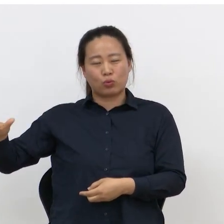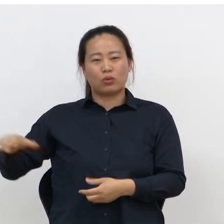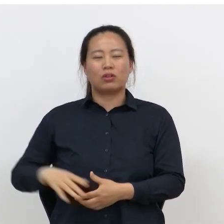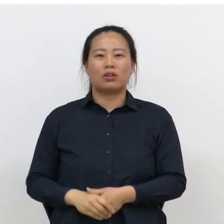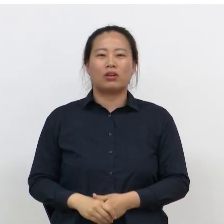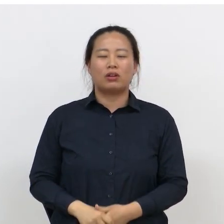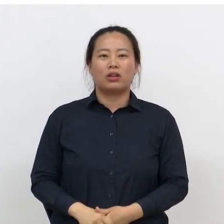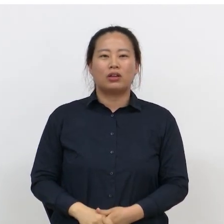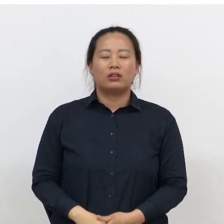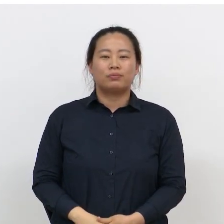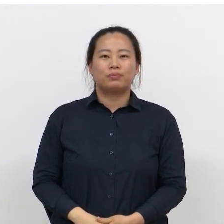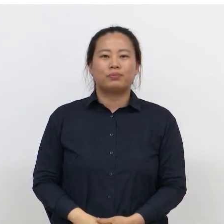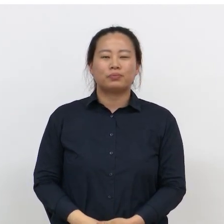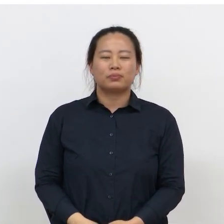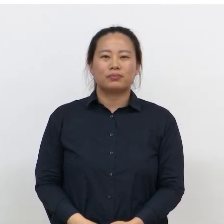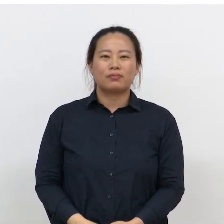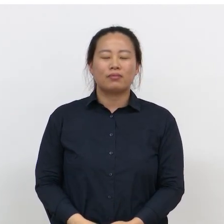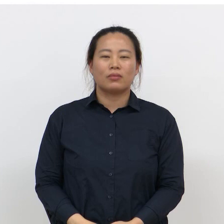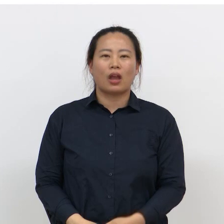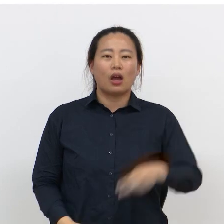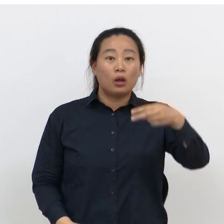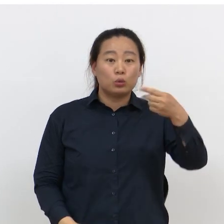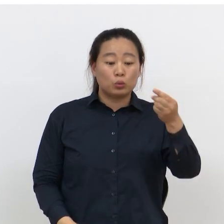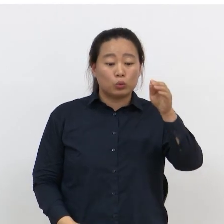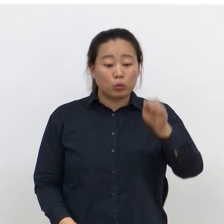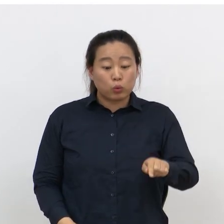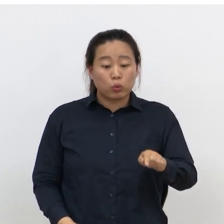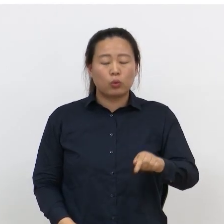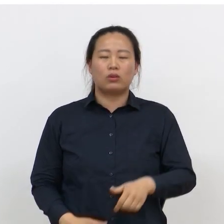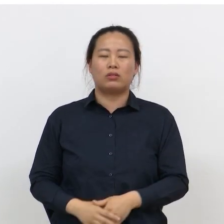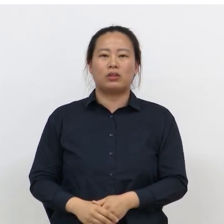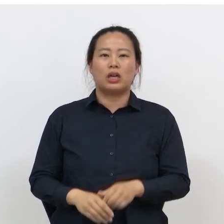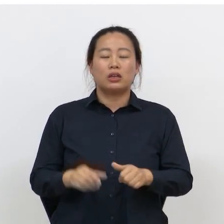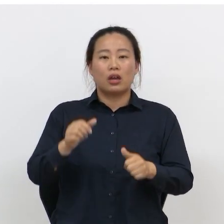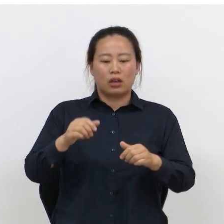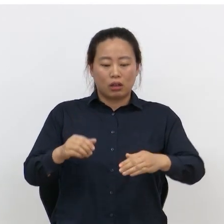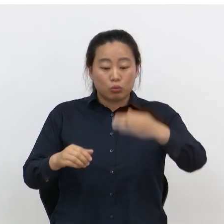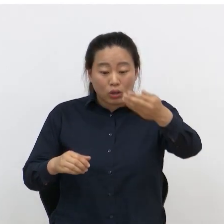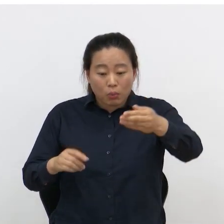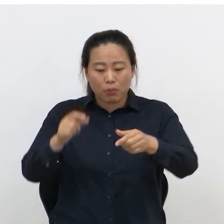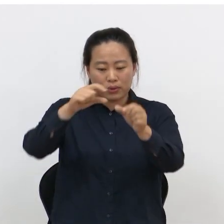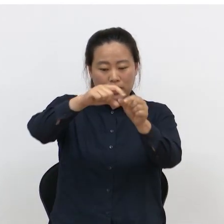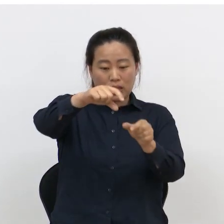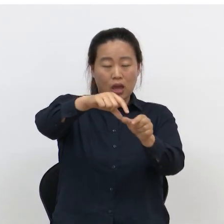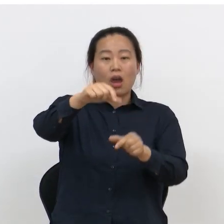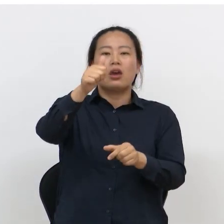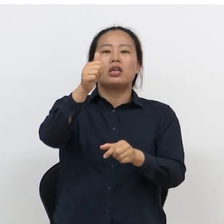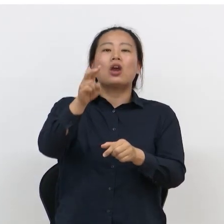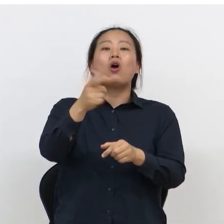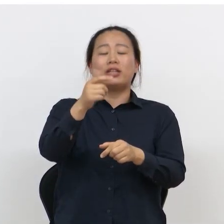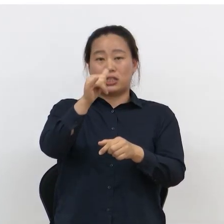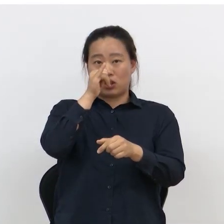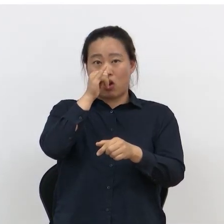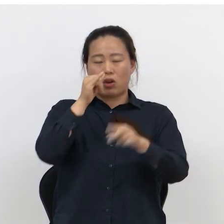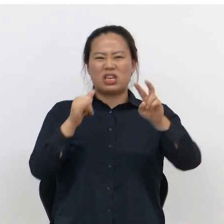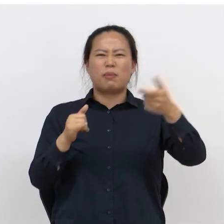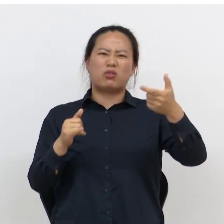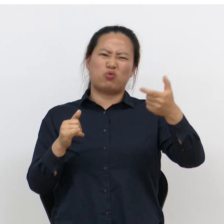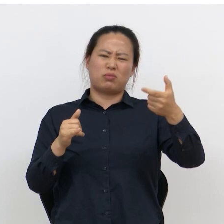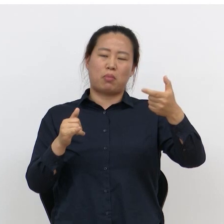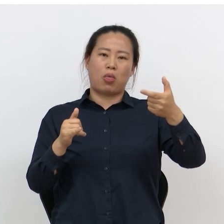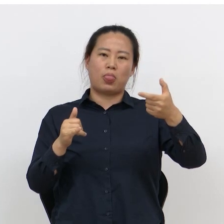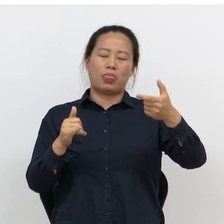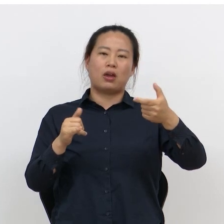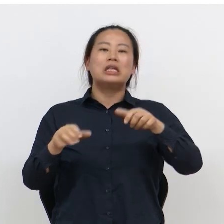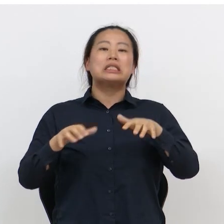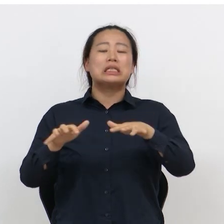자, 피아노 건반 한 옥타브입니다. 도를 치면 이 현이 1초에 260회 진동을 합니다.